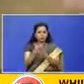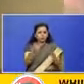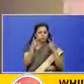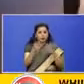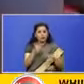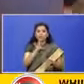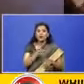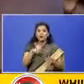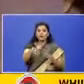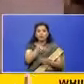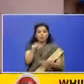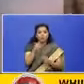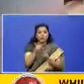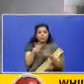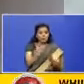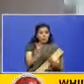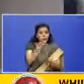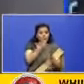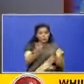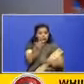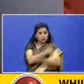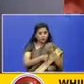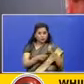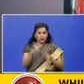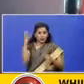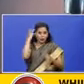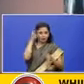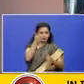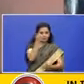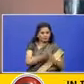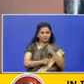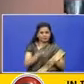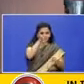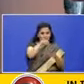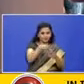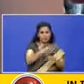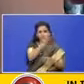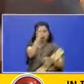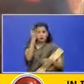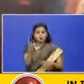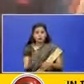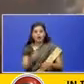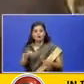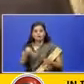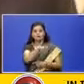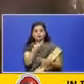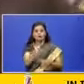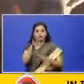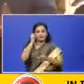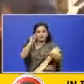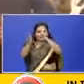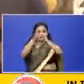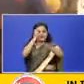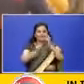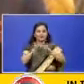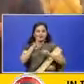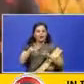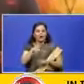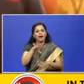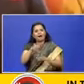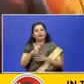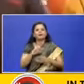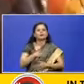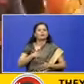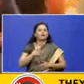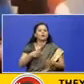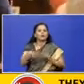भी दिन में जहां खेल में हिस्सा लेते थे, वही शाम को वे गरबा और डांडिया के रंग में डूब जाते